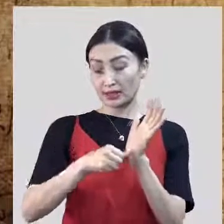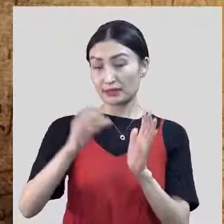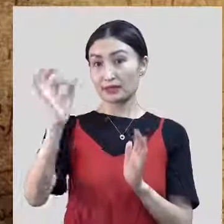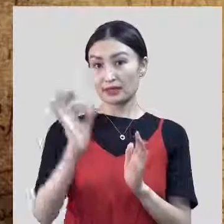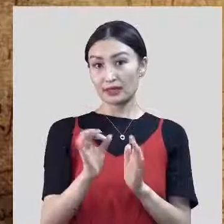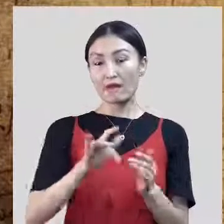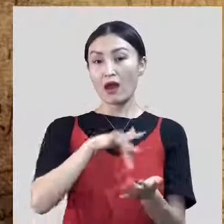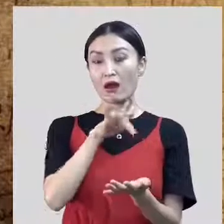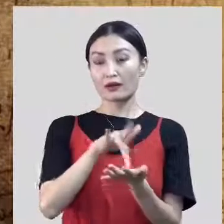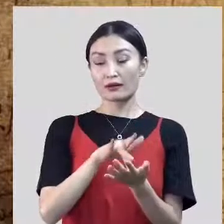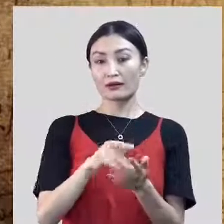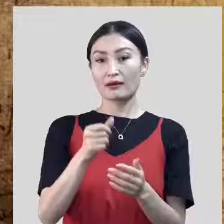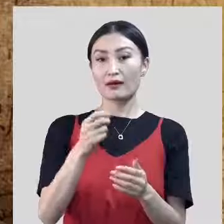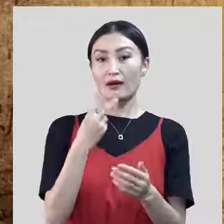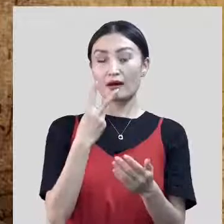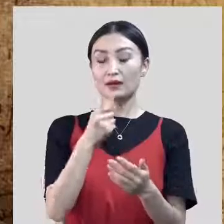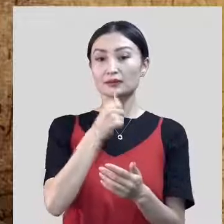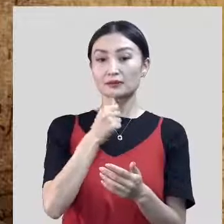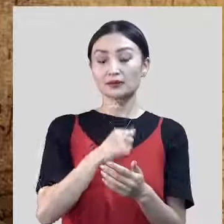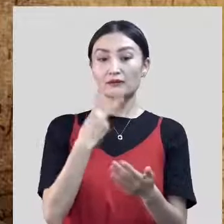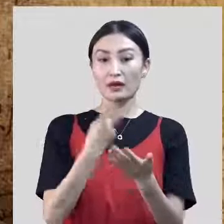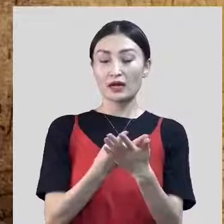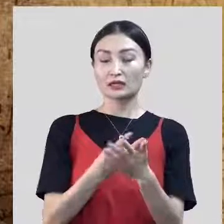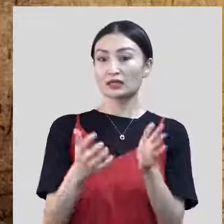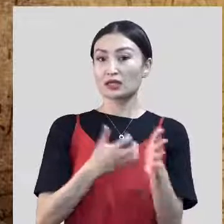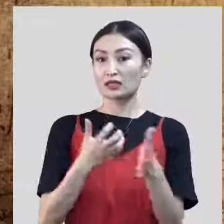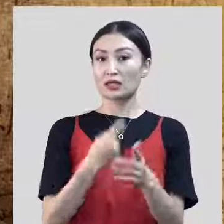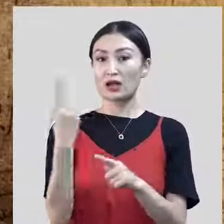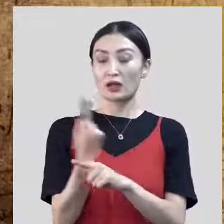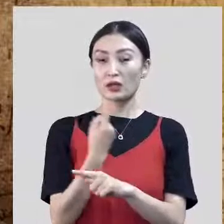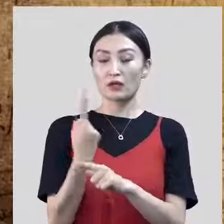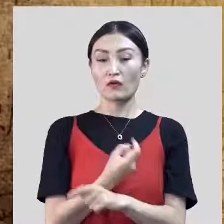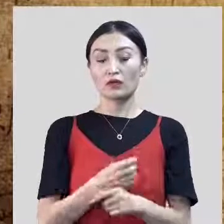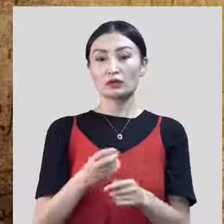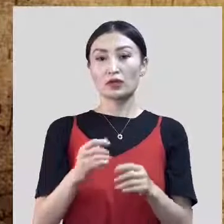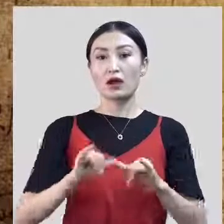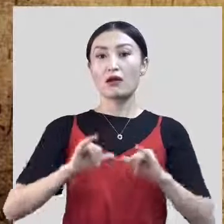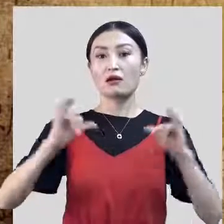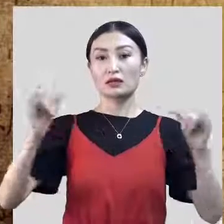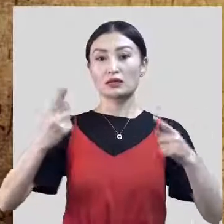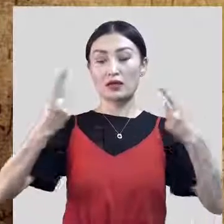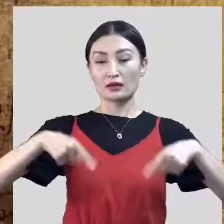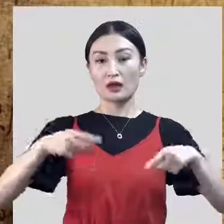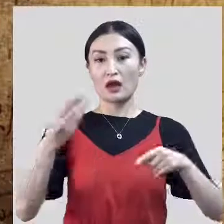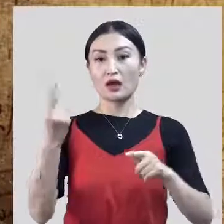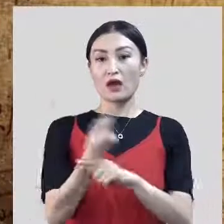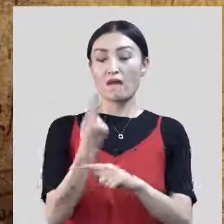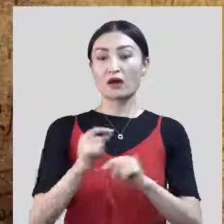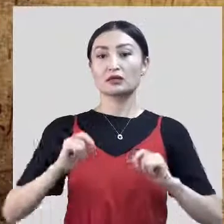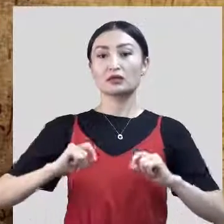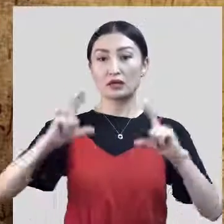города испытывали недостаток продовольствия росла инфляция товары дорожали